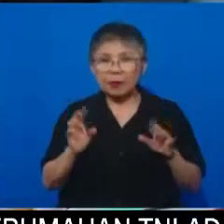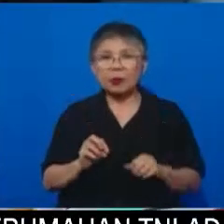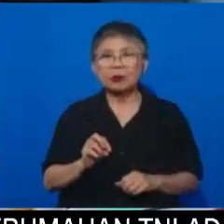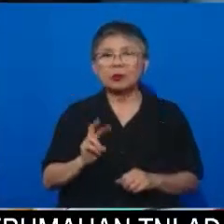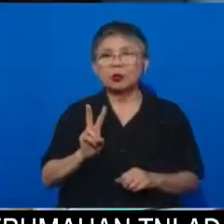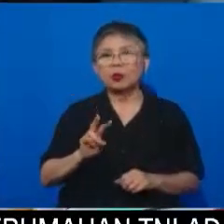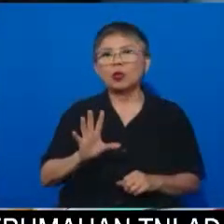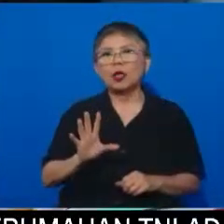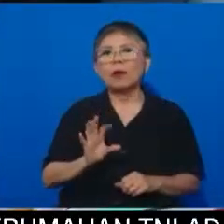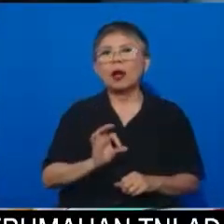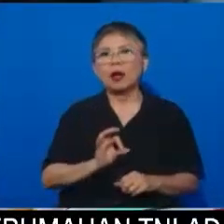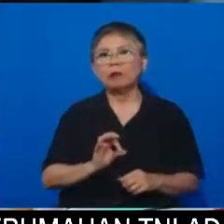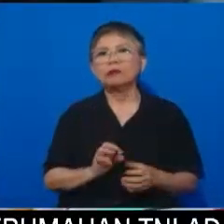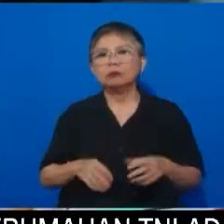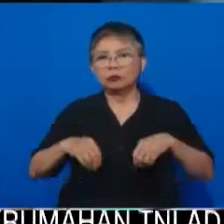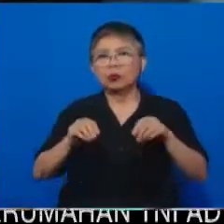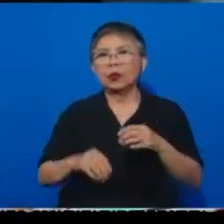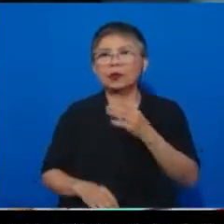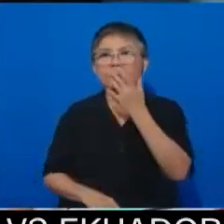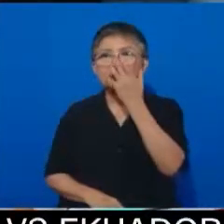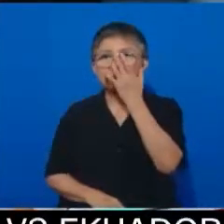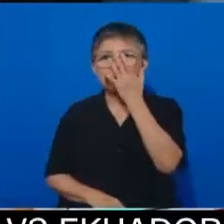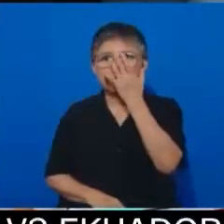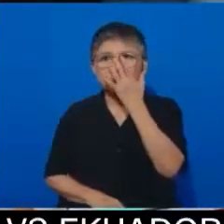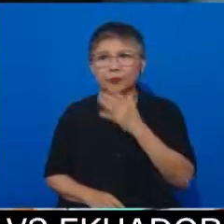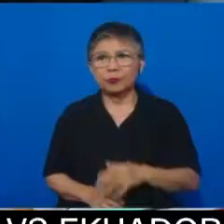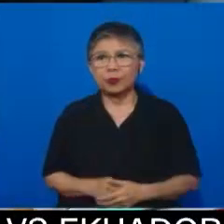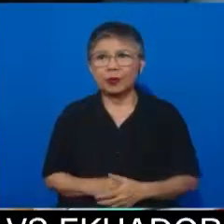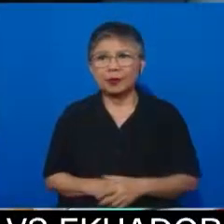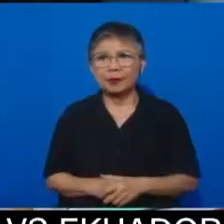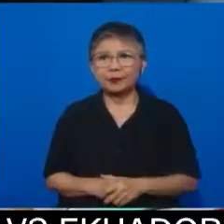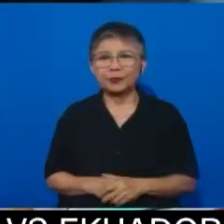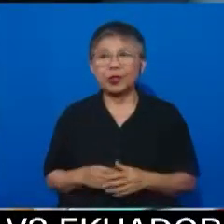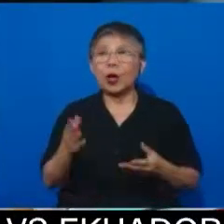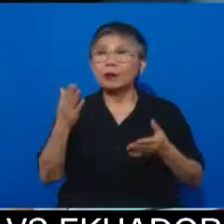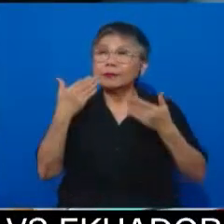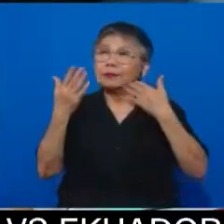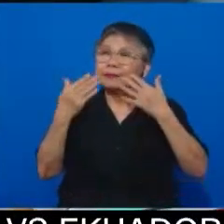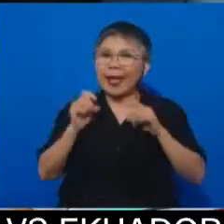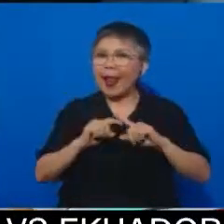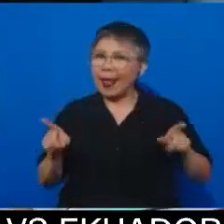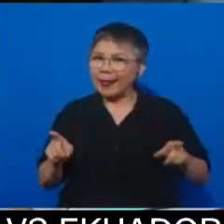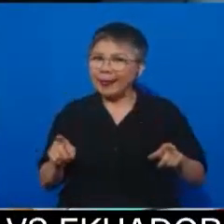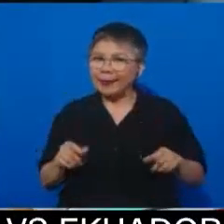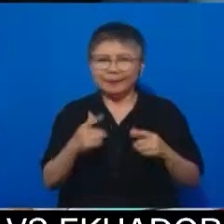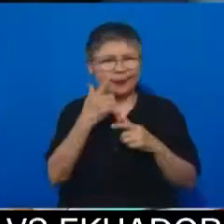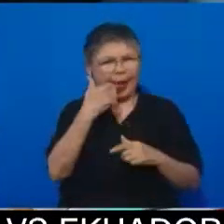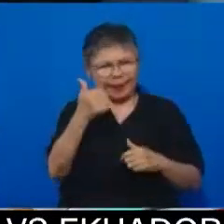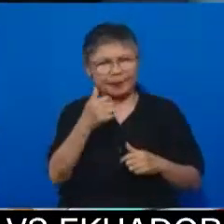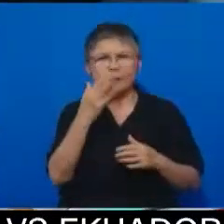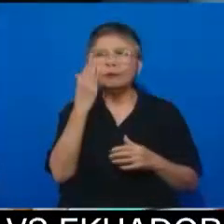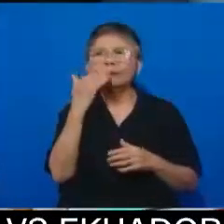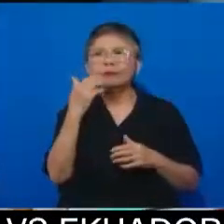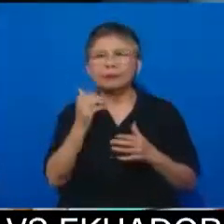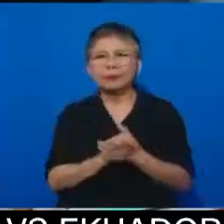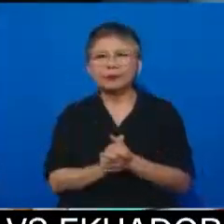17 18an Mas kok besar itu biar aromanya agak beda